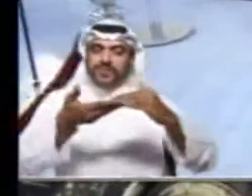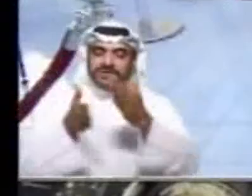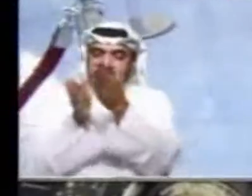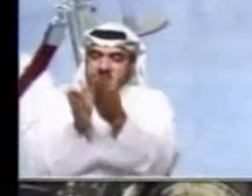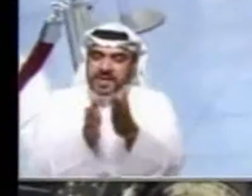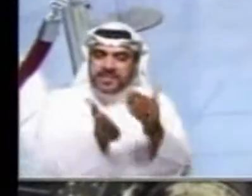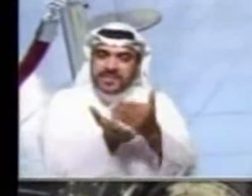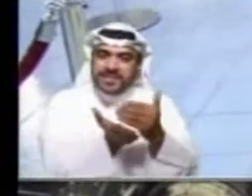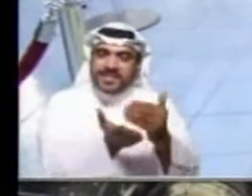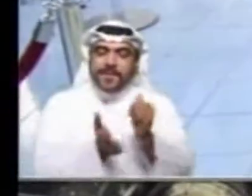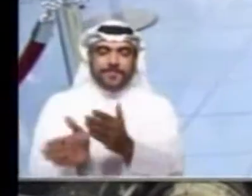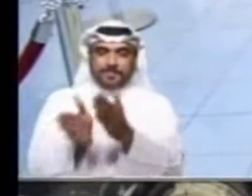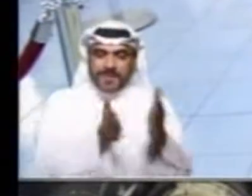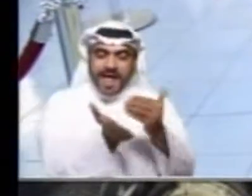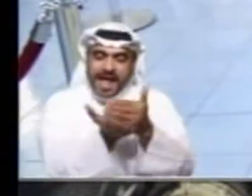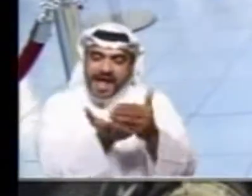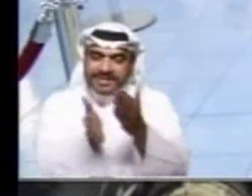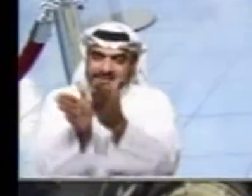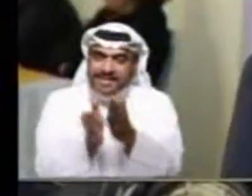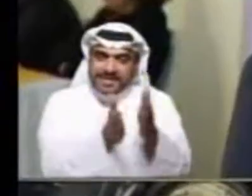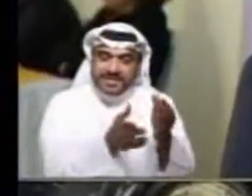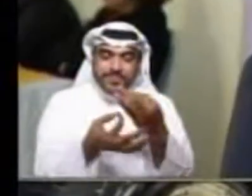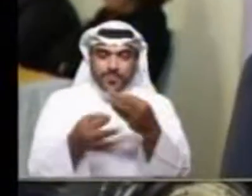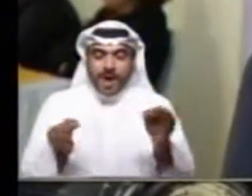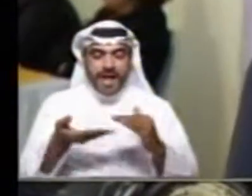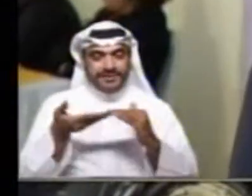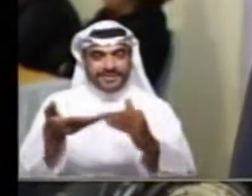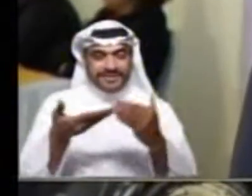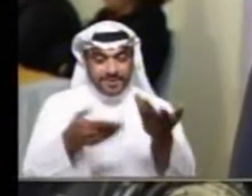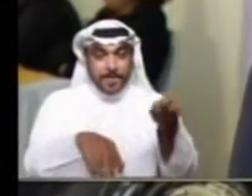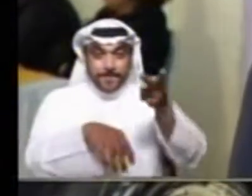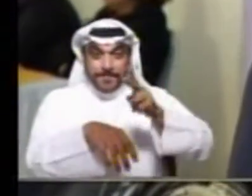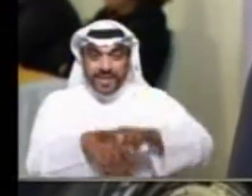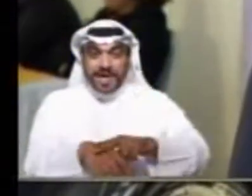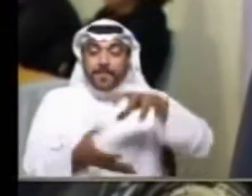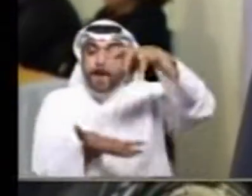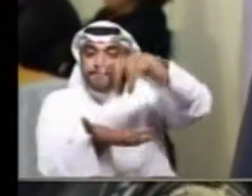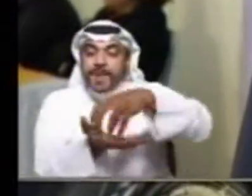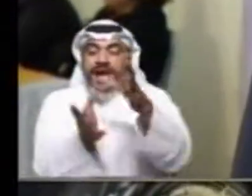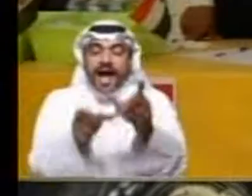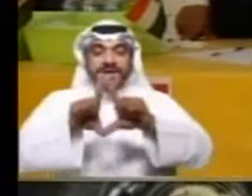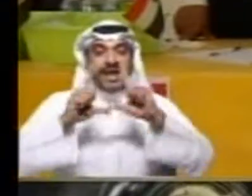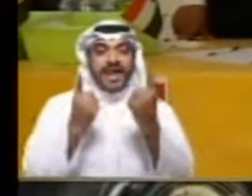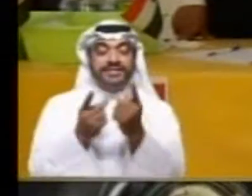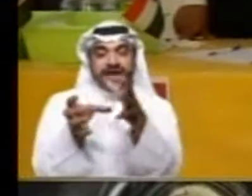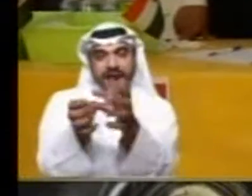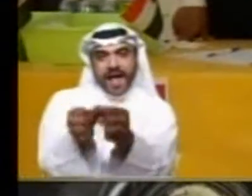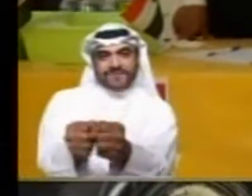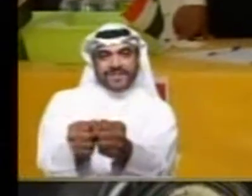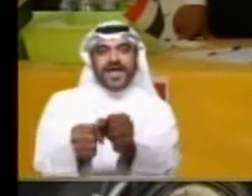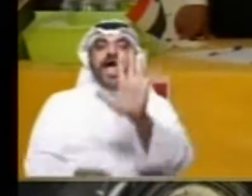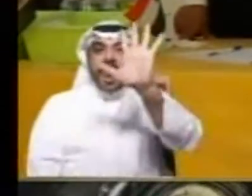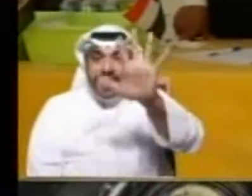قدمته للسفارة من ترتيبات وتسهيلات، بالإضافة إلى تأمين مقر اللجنة في السفارة. نعم أو